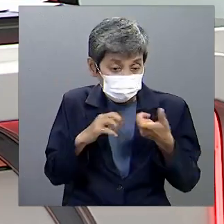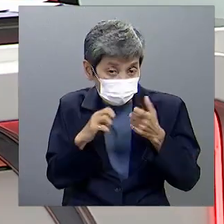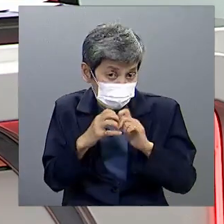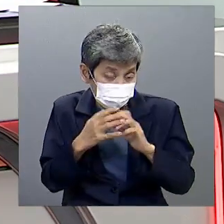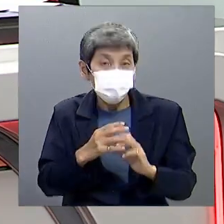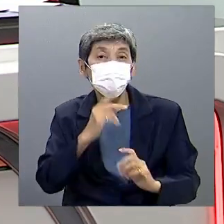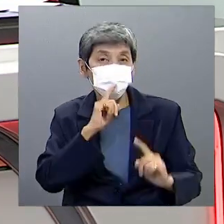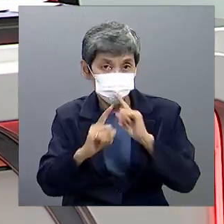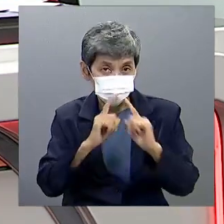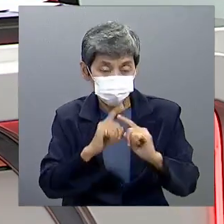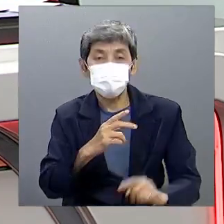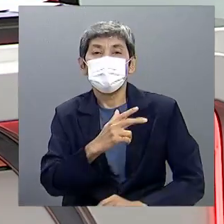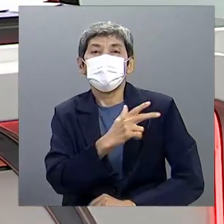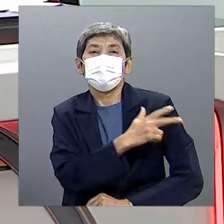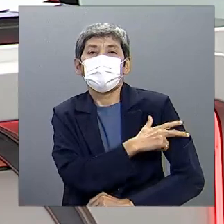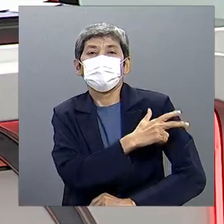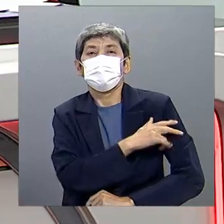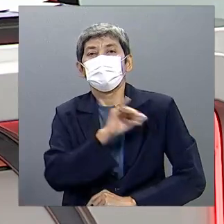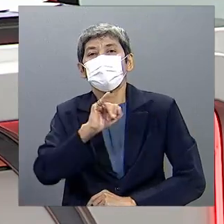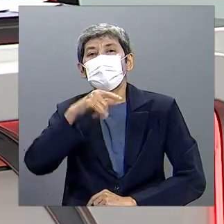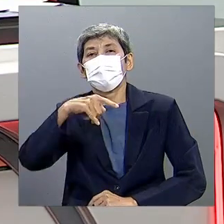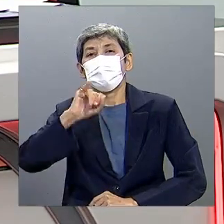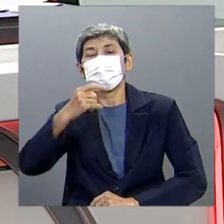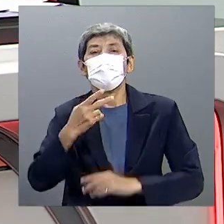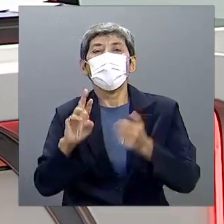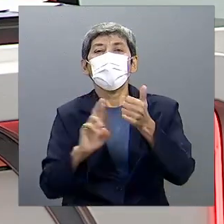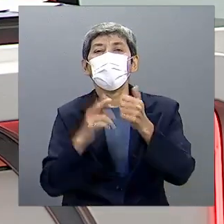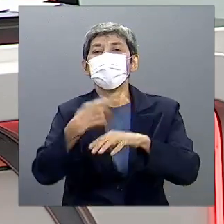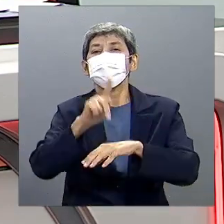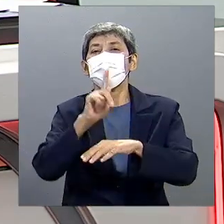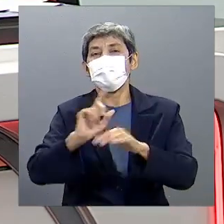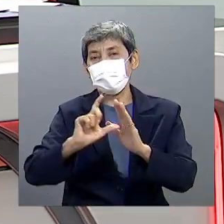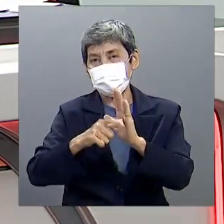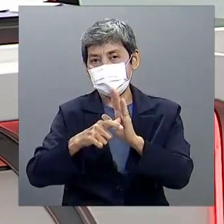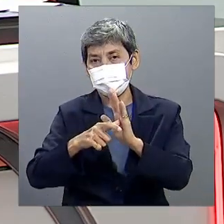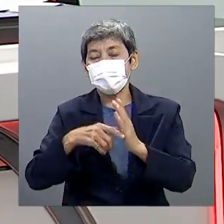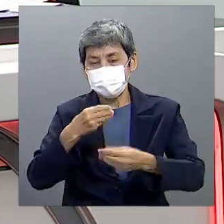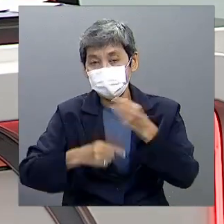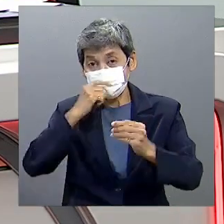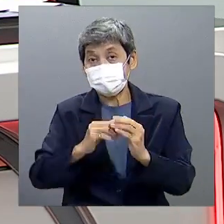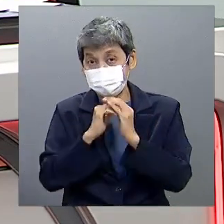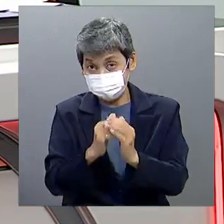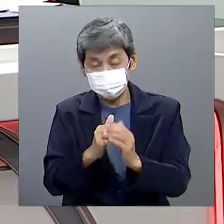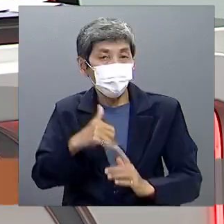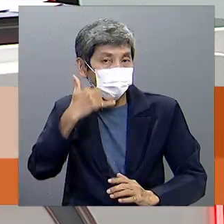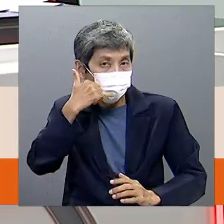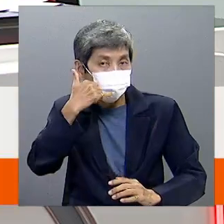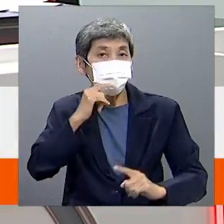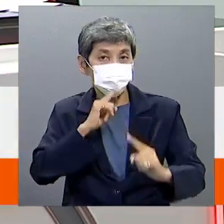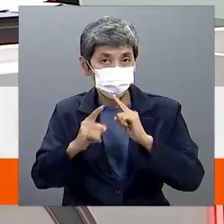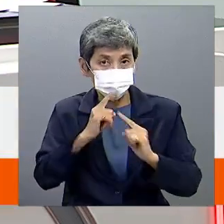กับดร.ไพจิตร วิบูลย์ธนสารรองประธานและเลขาธิการหอการค้าไทยในจีนอยู่ในสายกับเราค่ะสวัสดีค่ะ สวัสดี